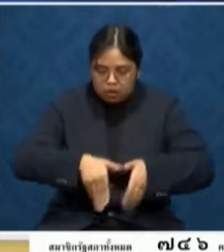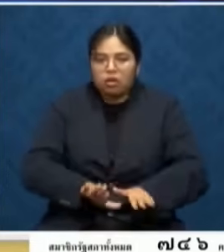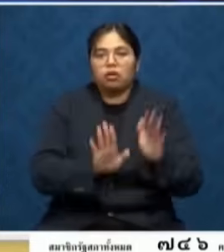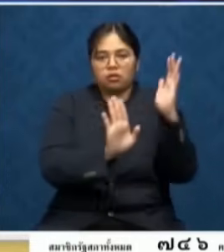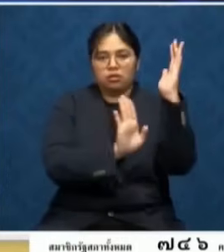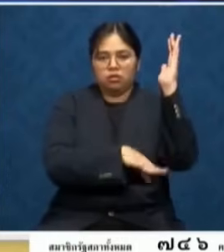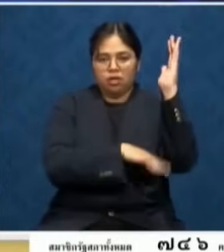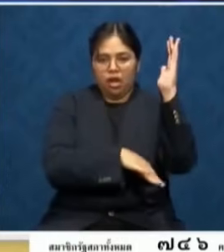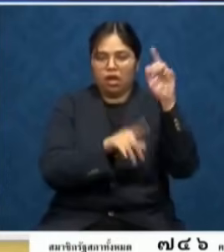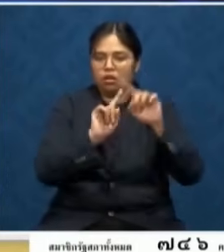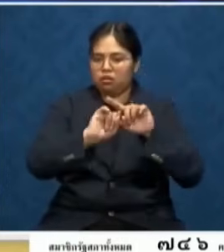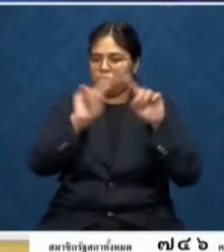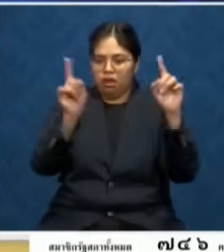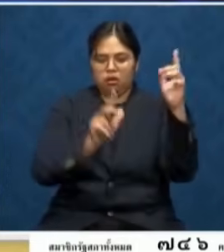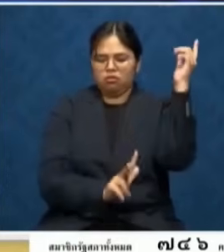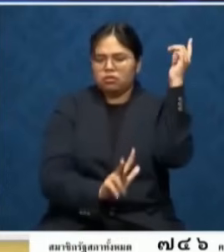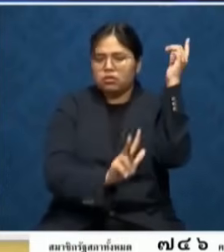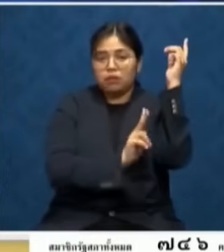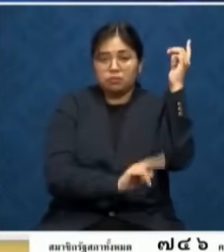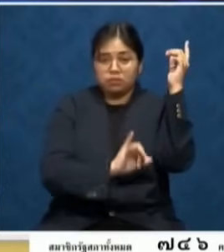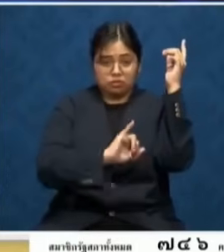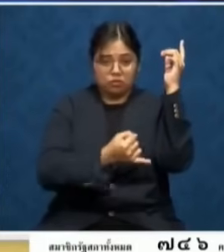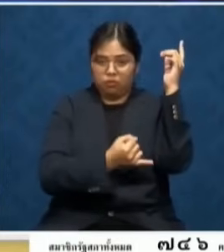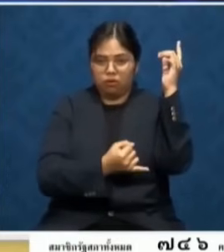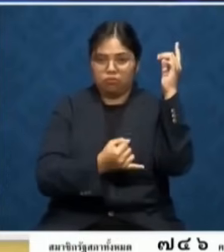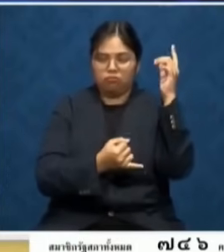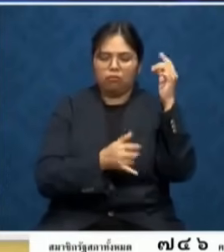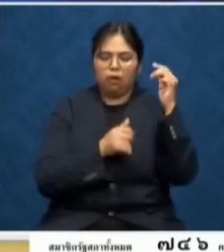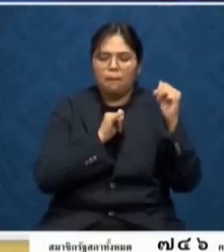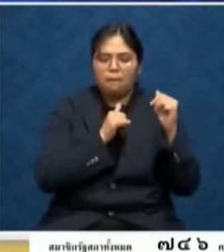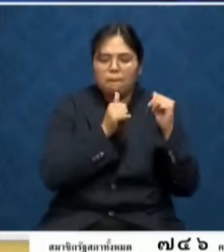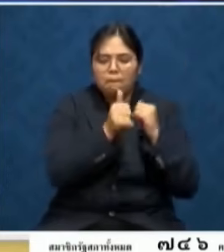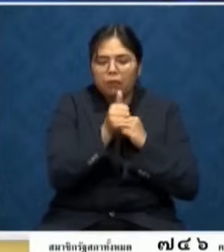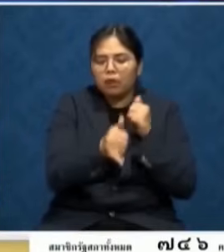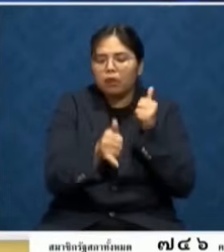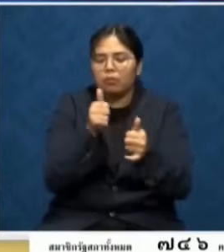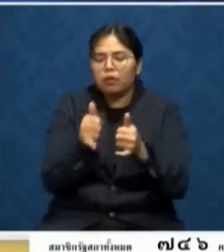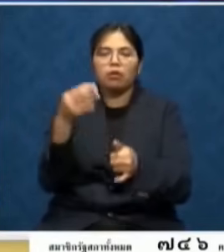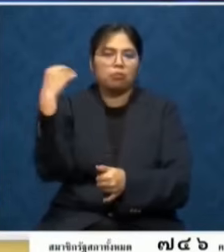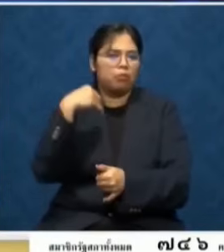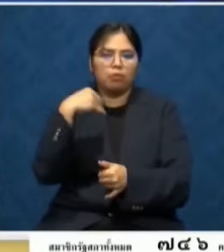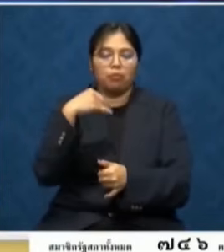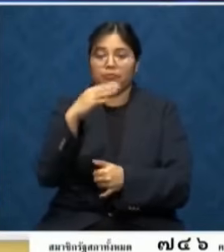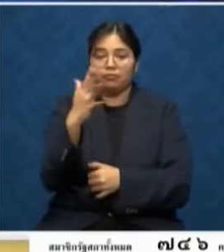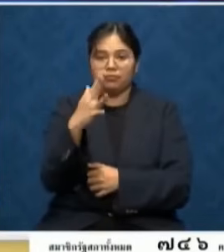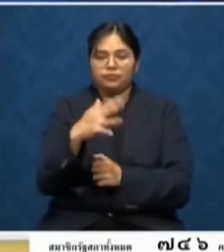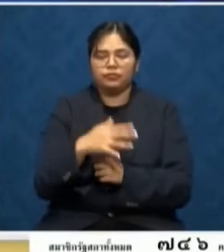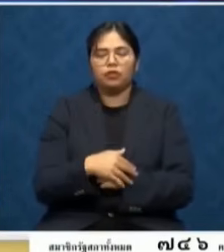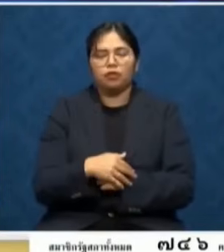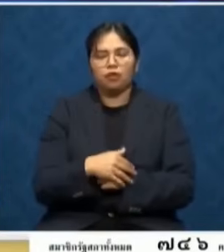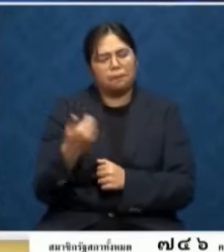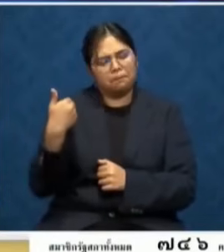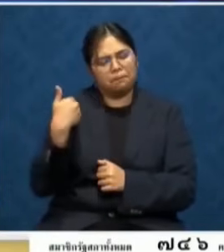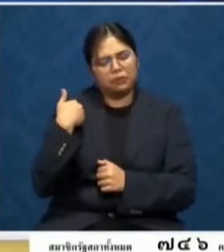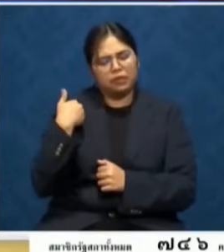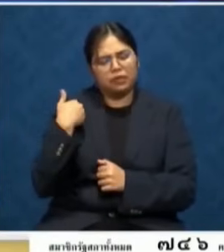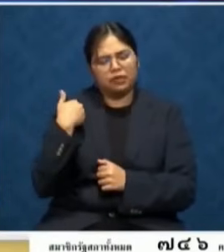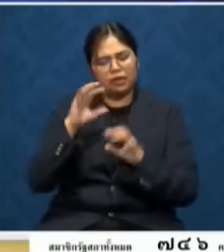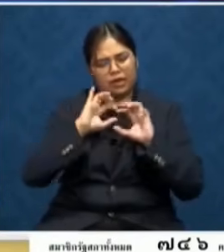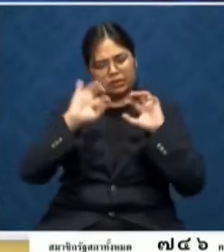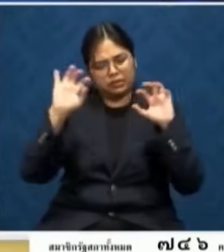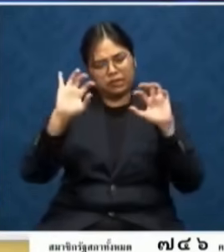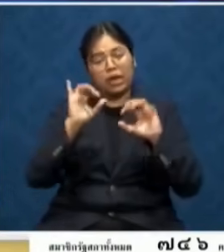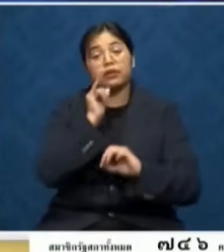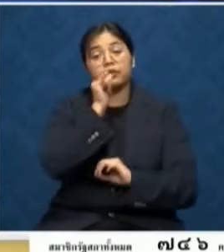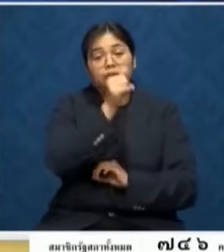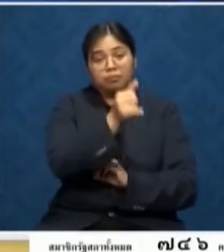ต่ไม่ได้ลงไปในพื้นที่3จังหวัดบ่อยนักวันหนึ่งเข้าไปงานราชการ